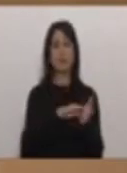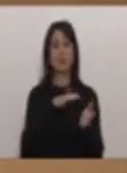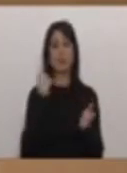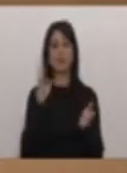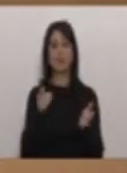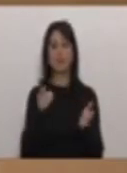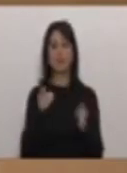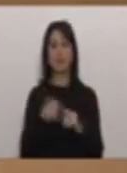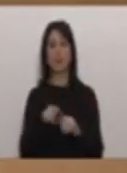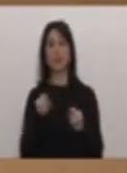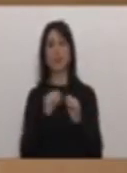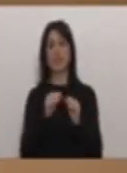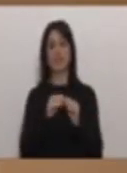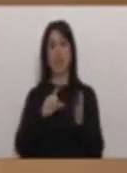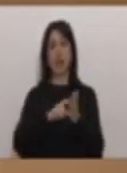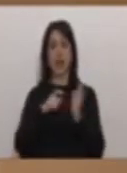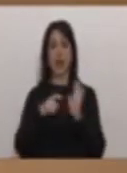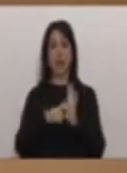როგორც